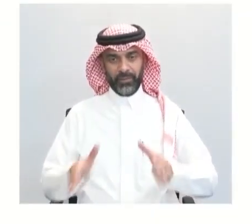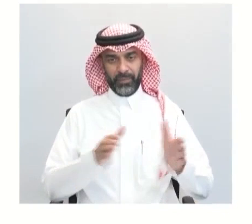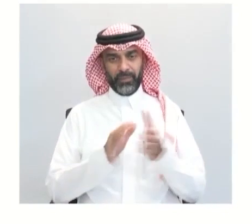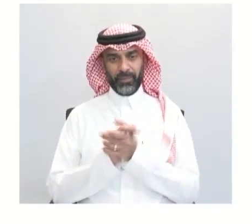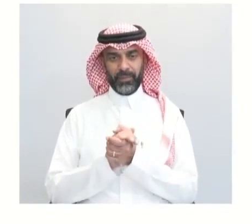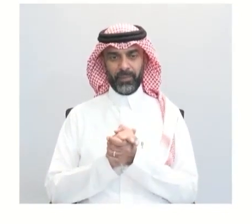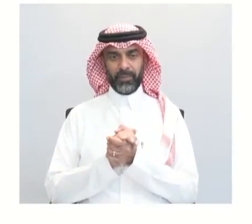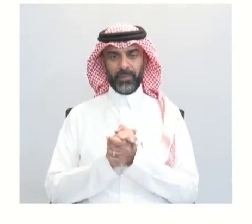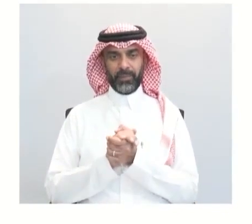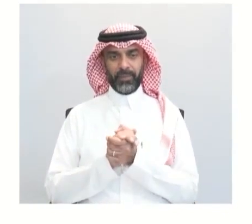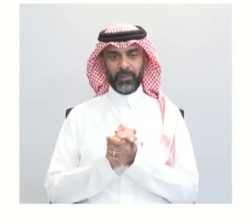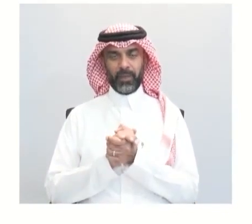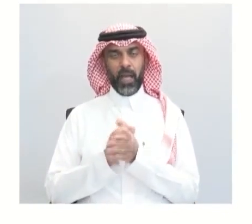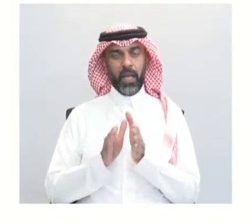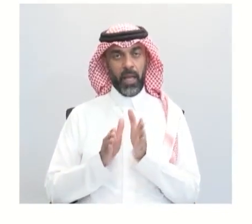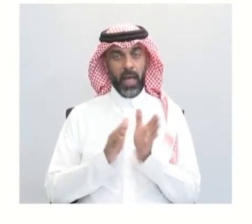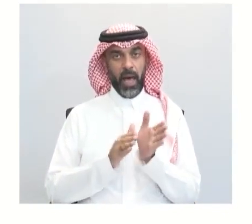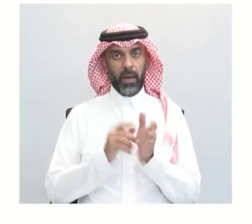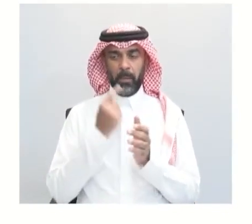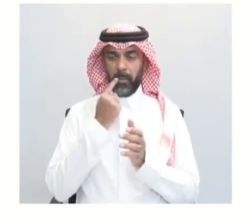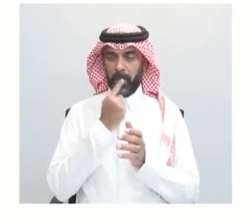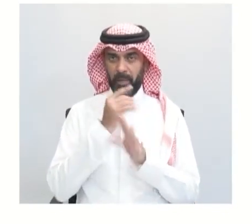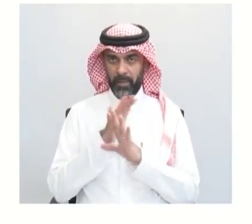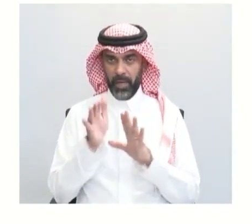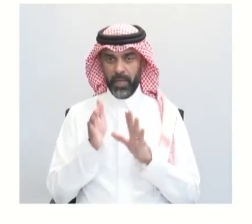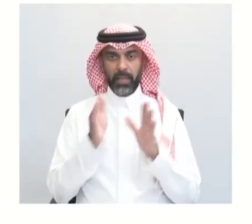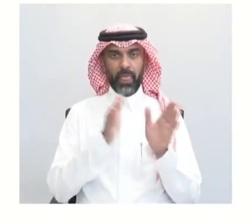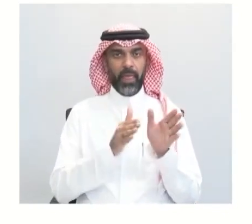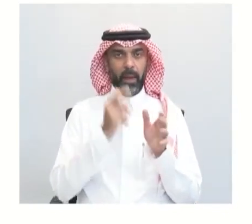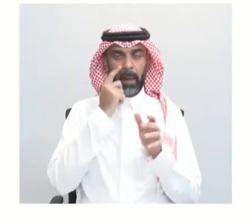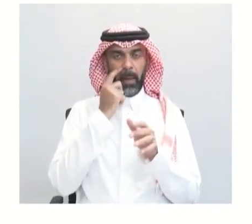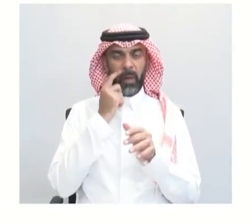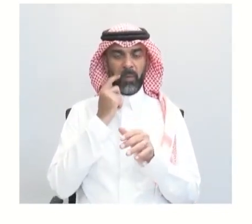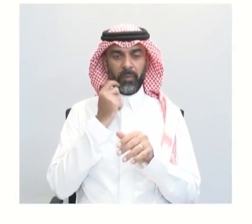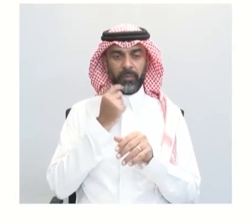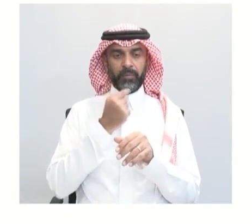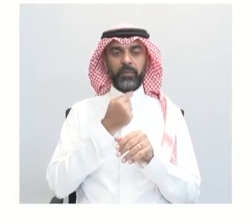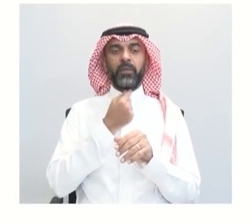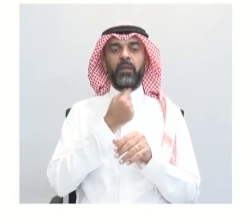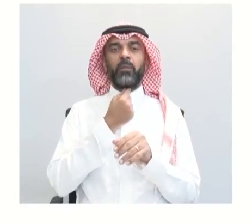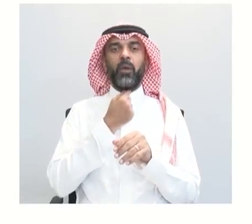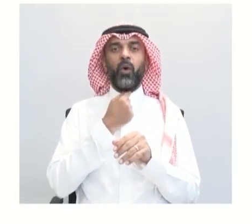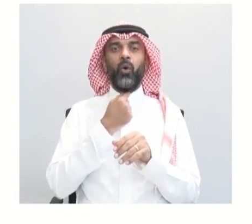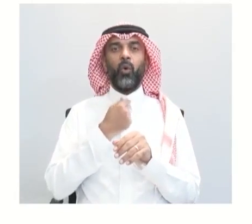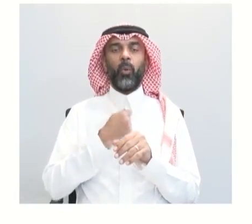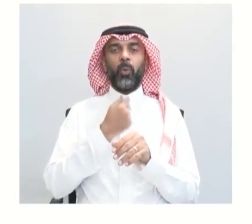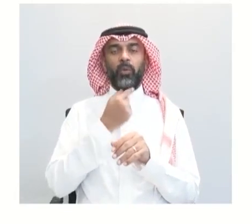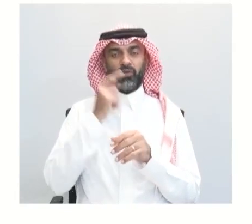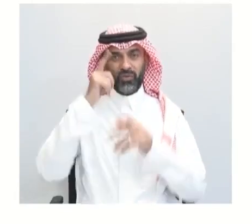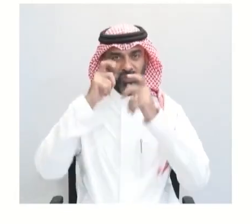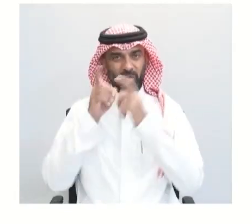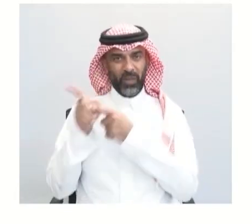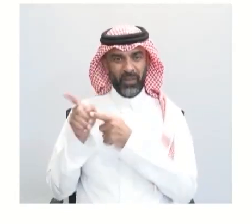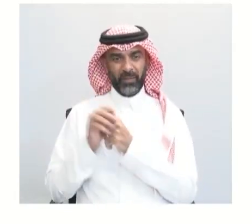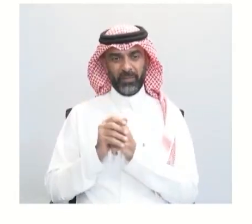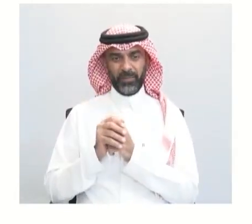الفم في التركيب الاخر يظهر معنا هنا البلعوم والمريء ونلاحظ في هذه الصوره المتحركه